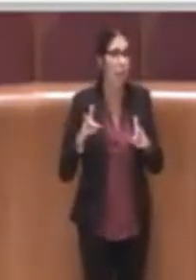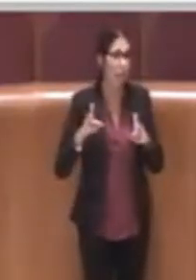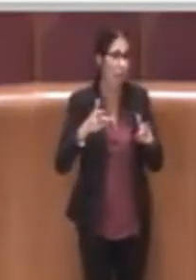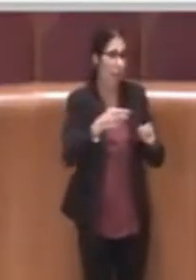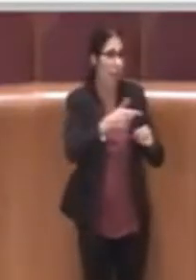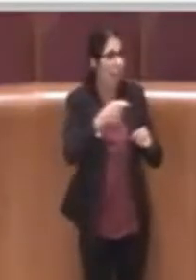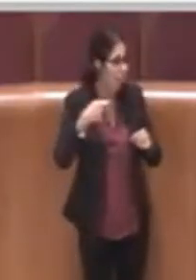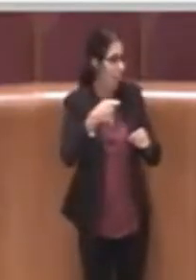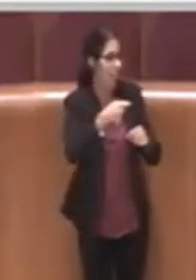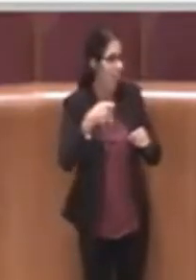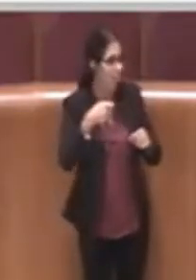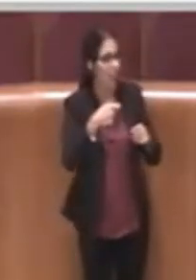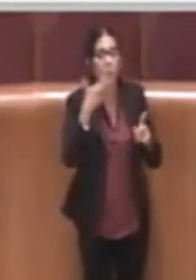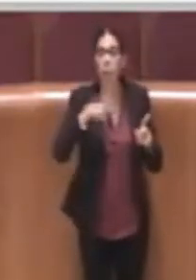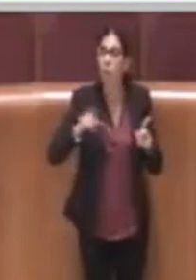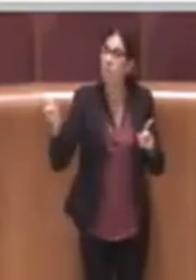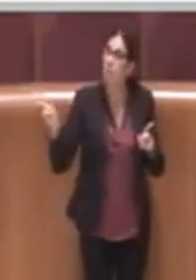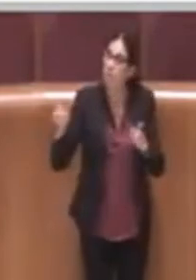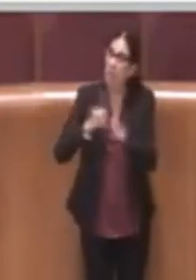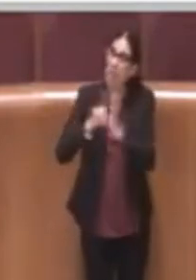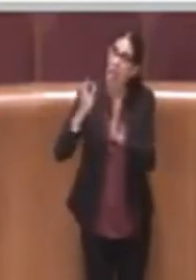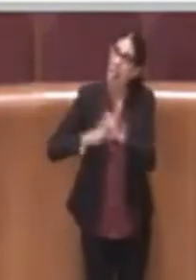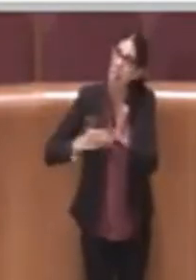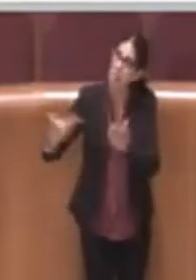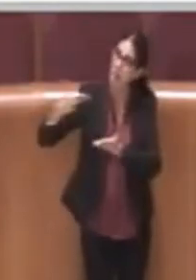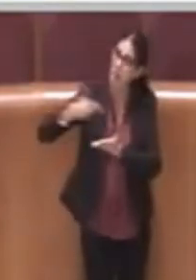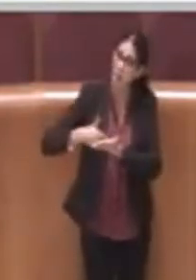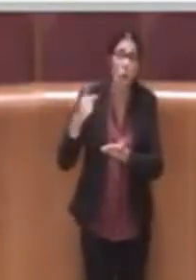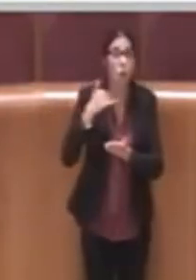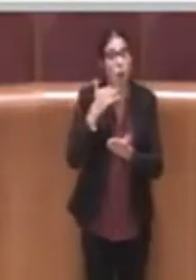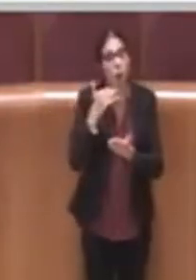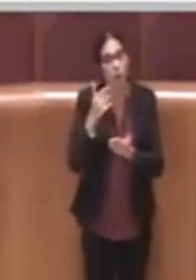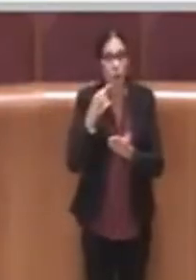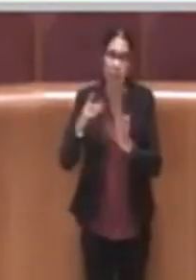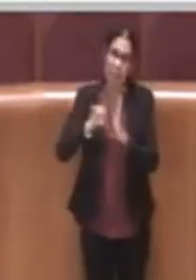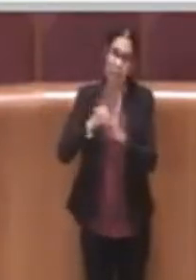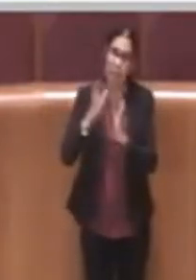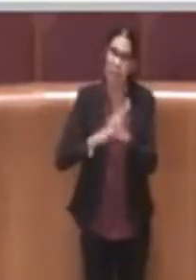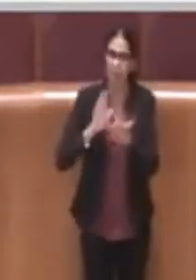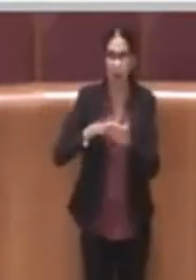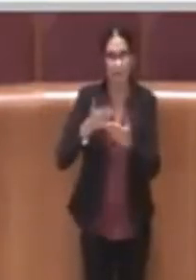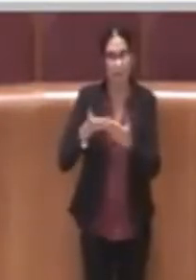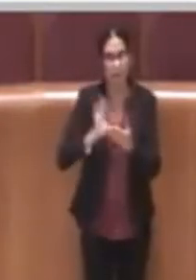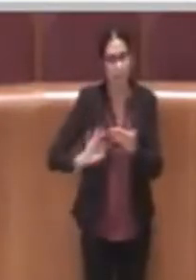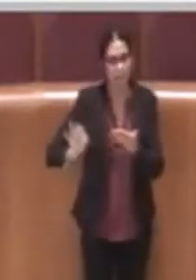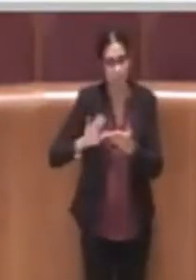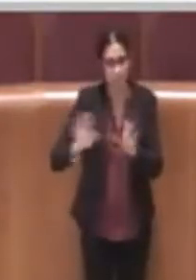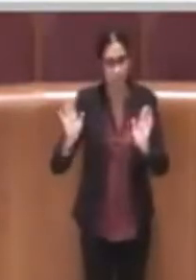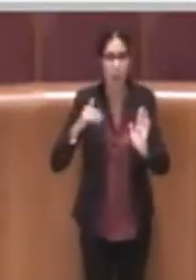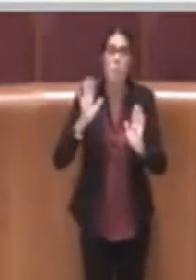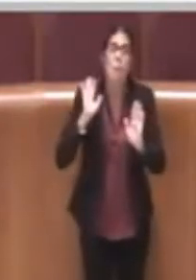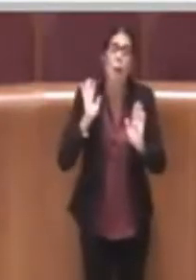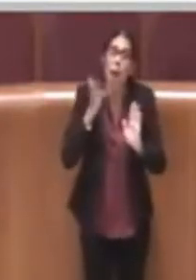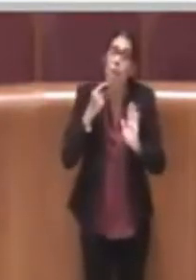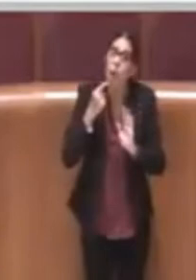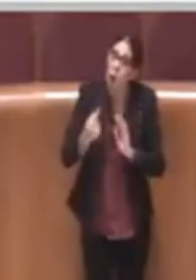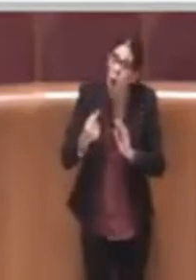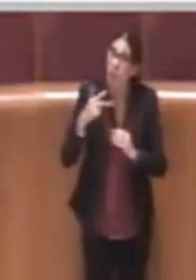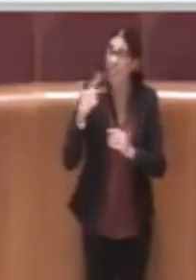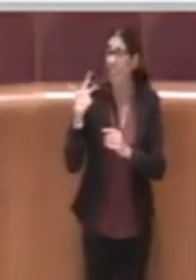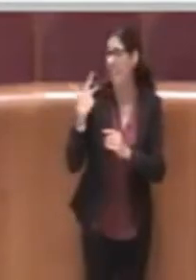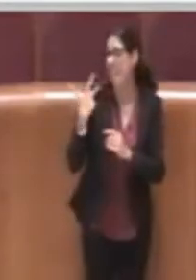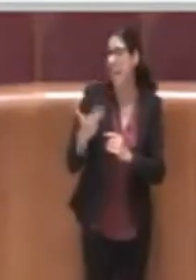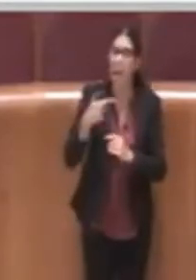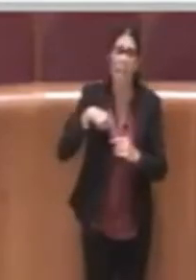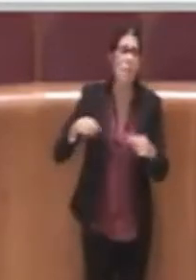avete presentato la delibera. Non voglio sminuire la delibera, ma io voglio dire che noi sono 3 anni con la Commissione Urbanistica,